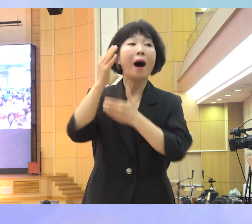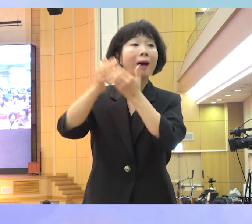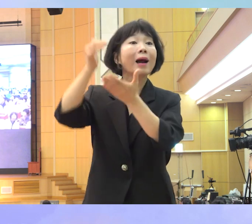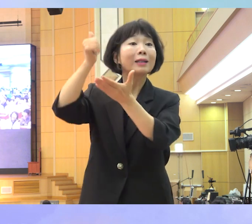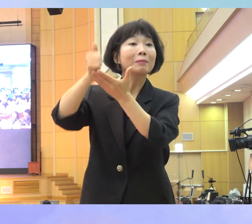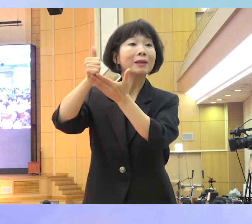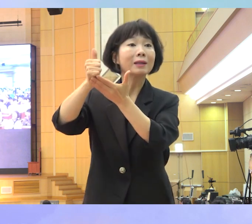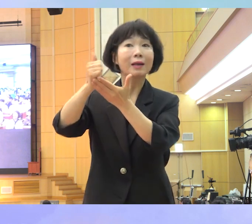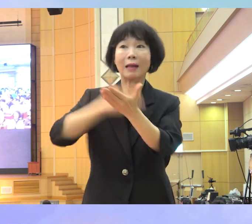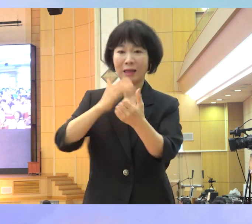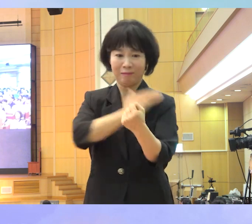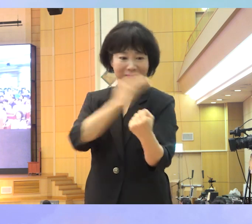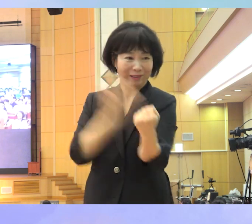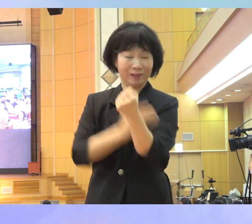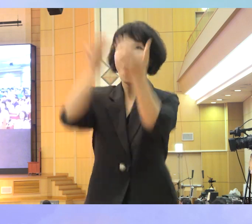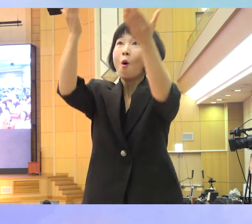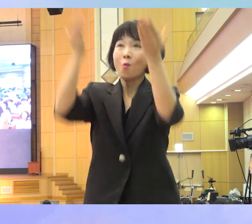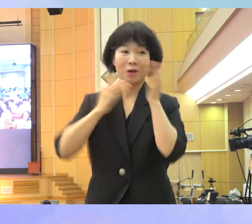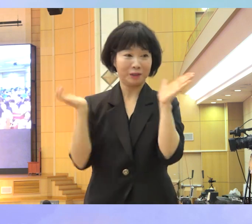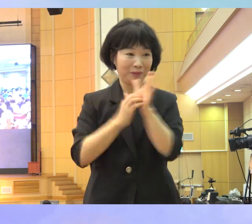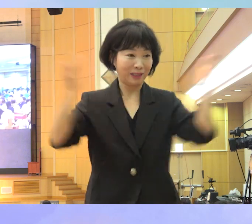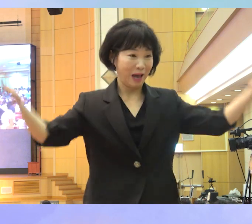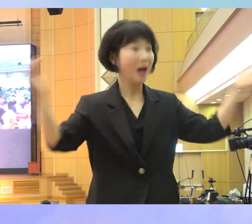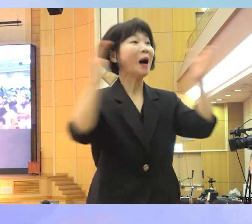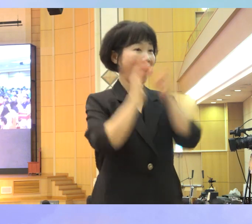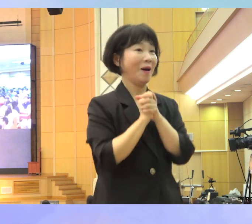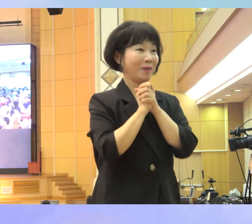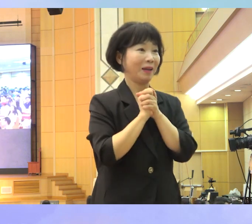하겠습니다. 하나님께서 능력 주십니다.